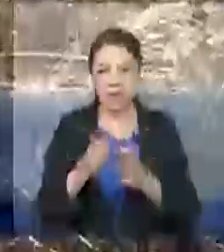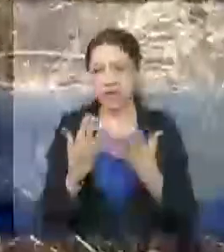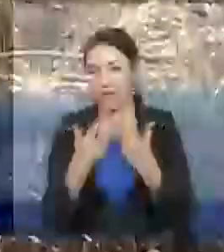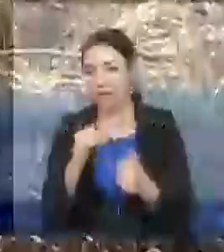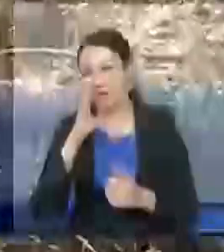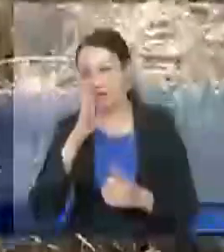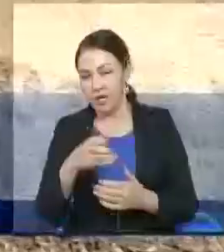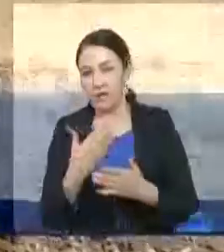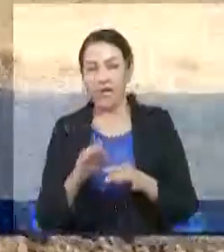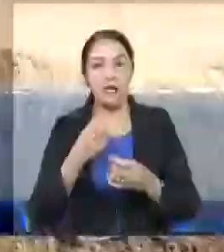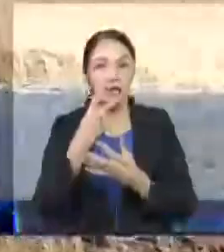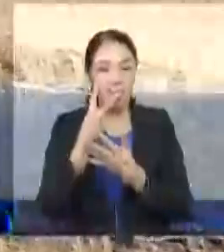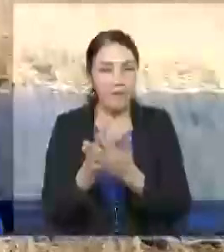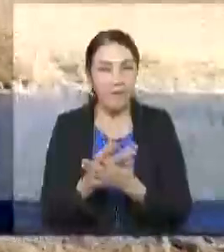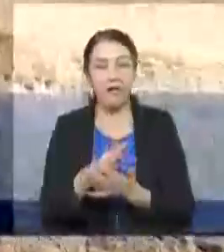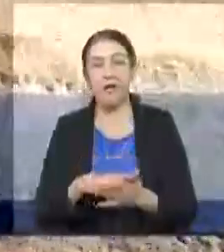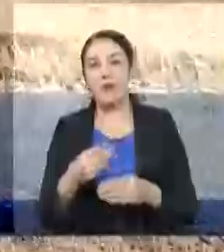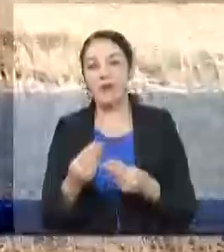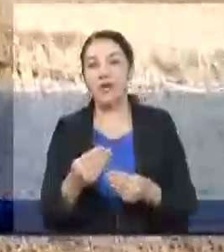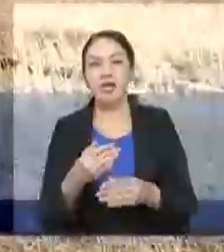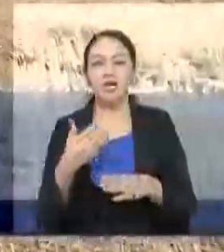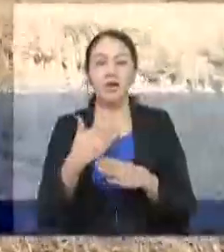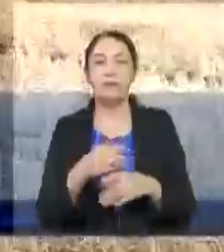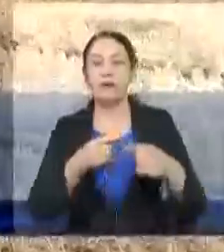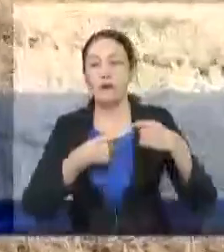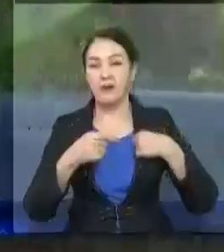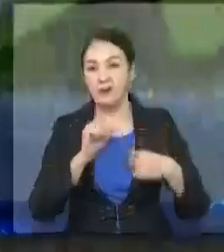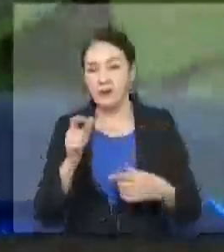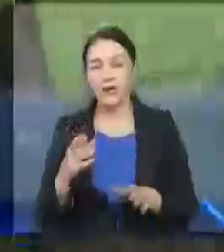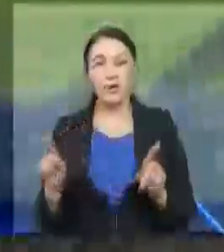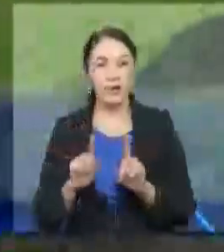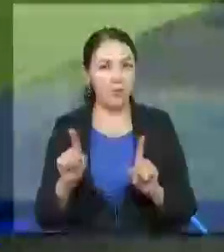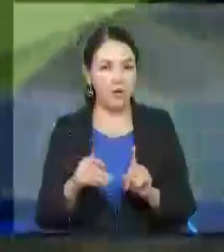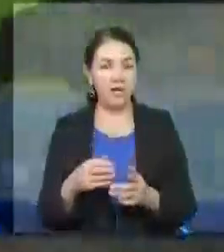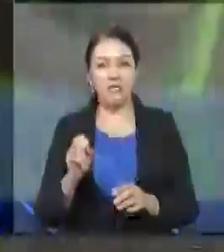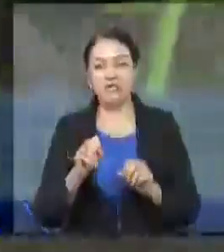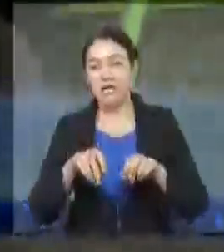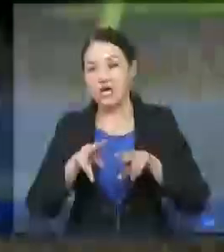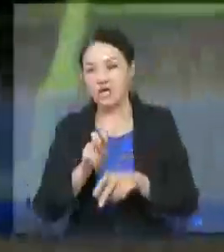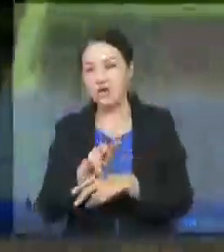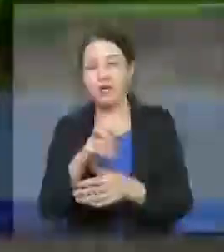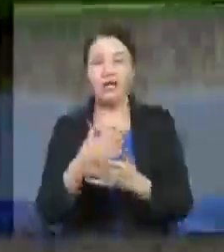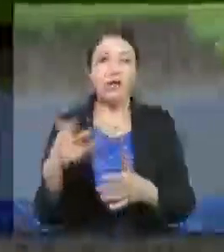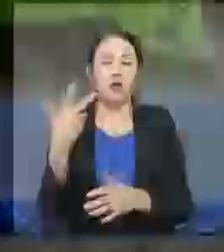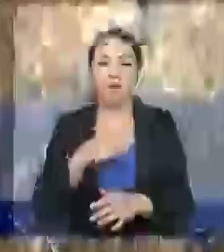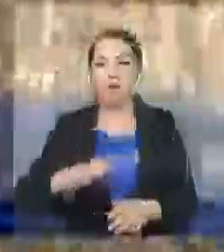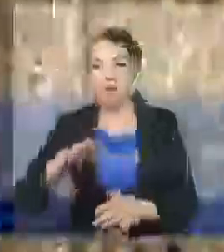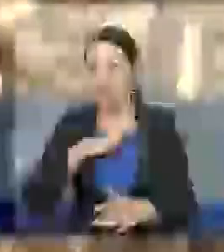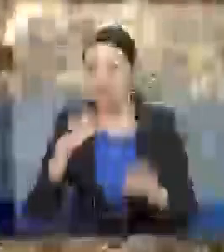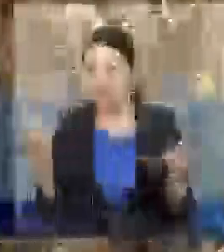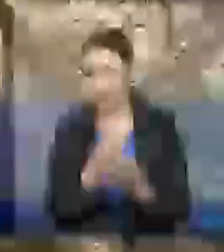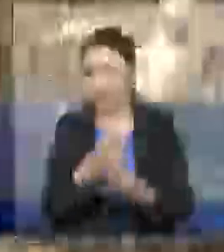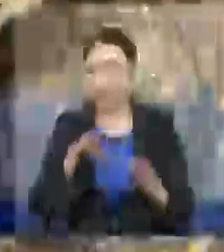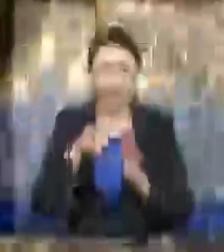численности сайгаков и рассмотрению мер по выплате компенсации пострадавшим. Что же касается саранчи, то в трех районах области возникла